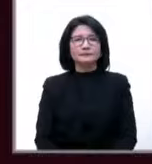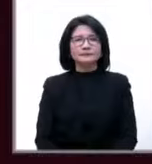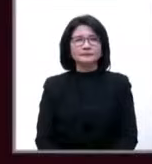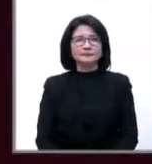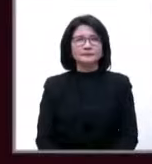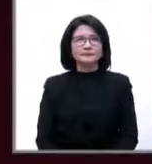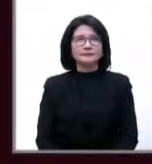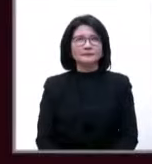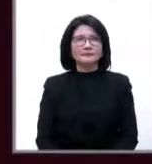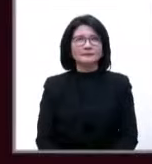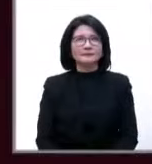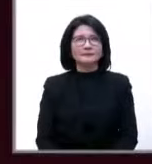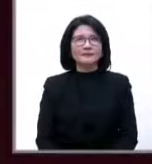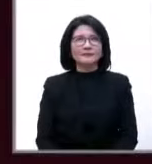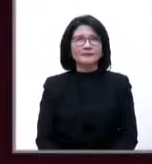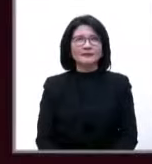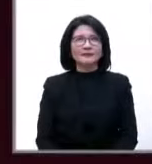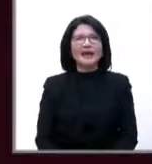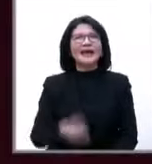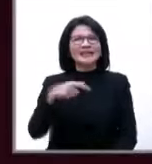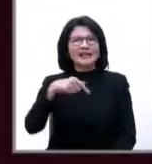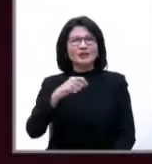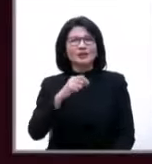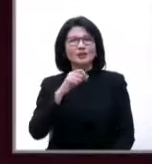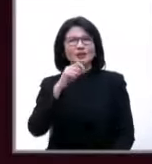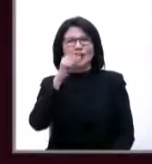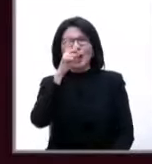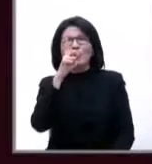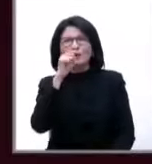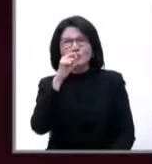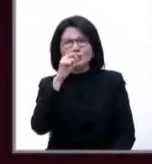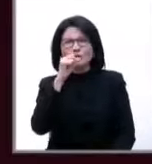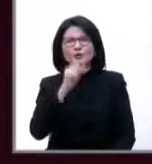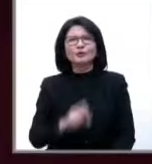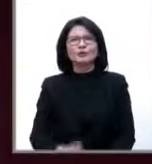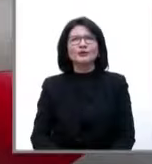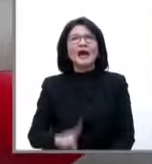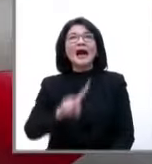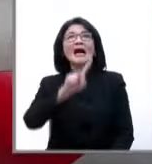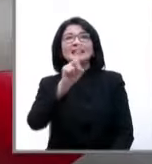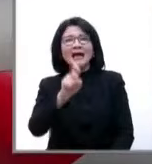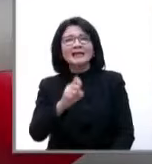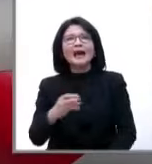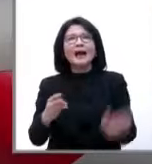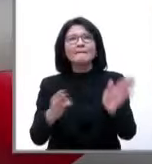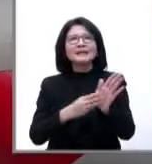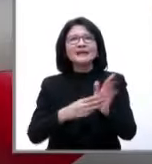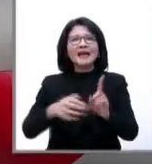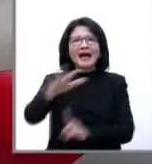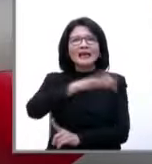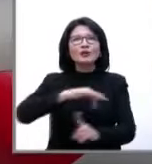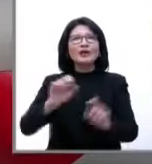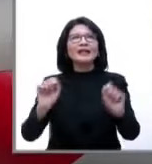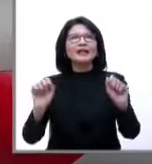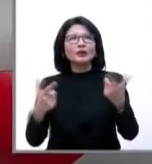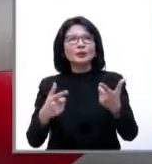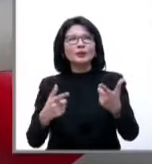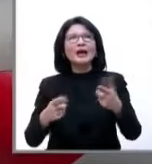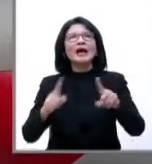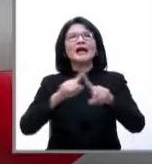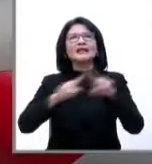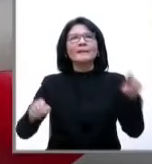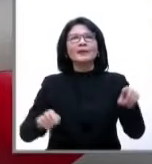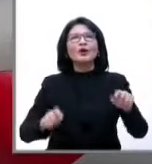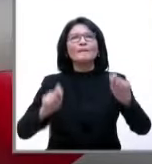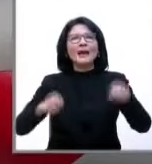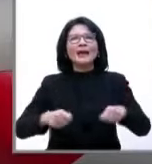silakan Gus Muhaimin ini lucu ya menanyakan masalah lingkungan hidup tapi itu kok pakai botol-botol